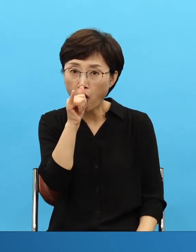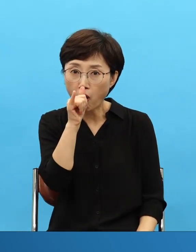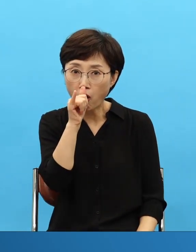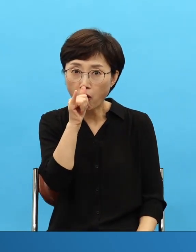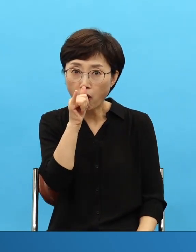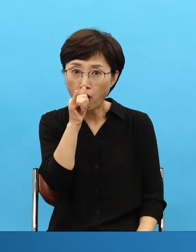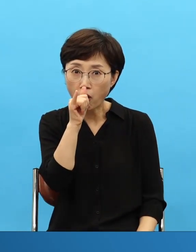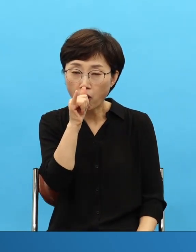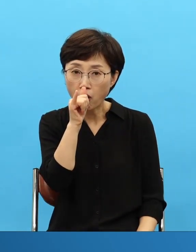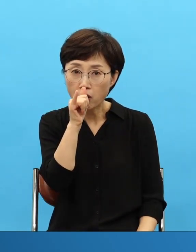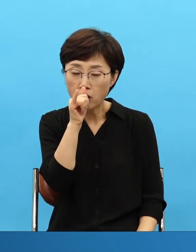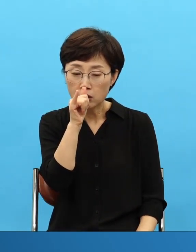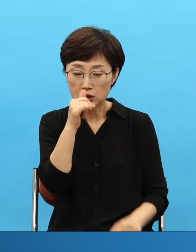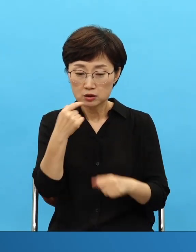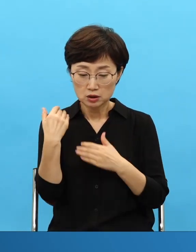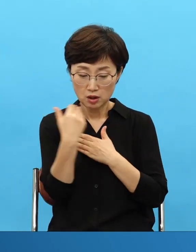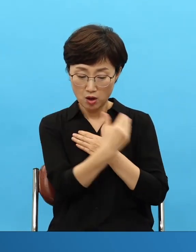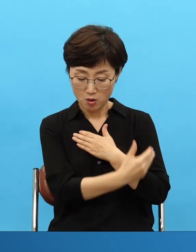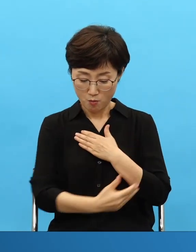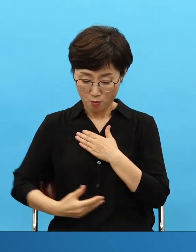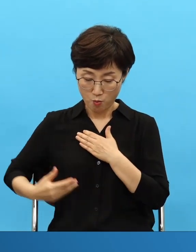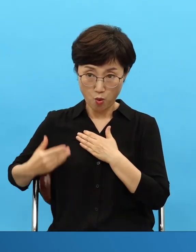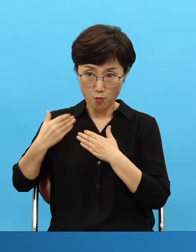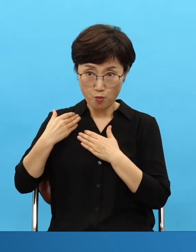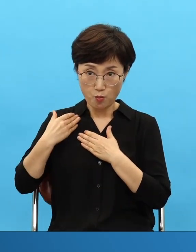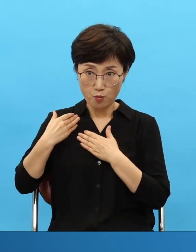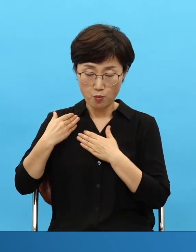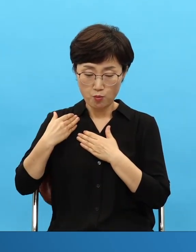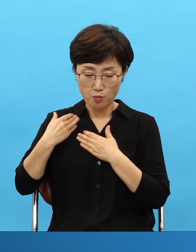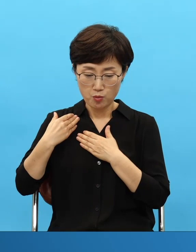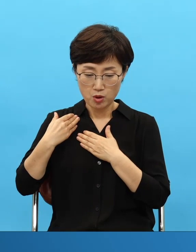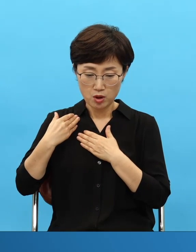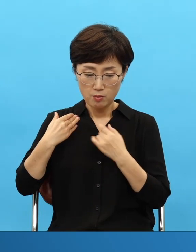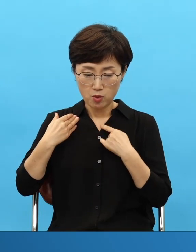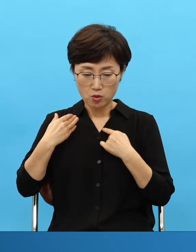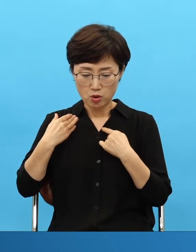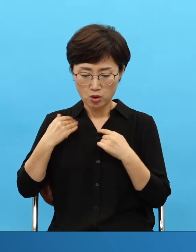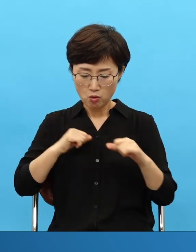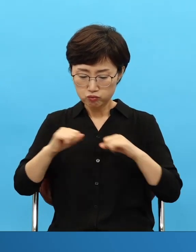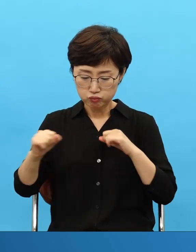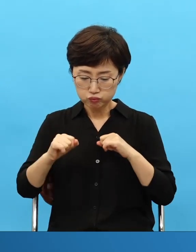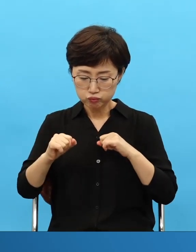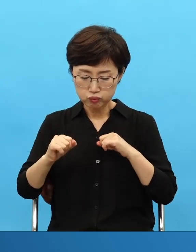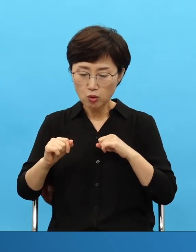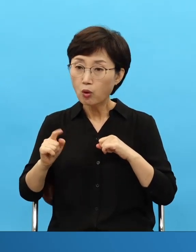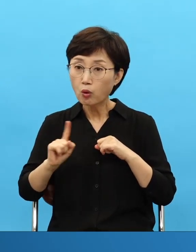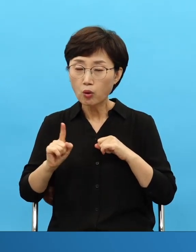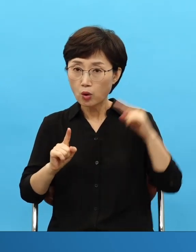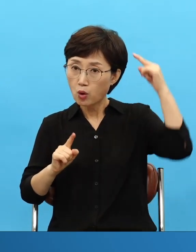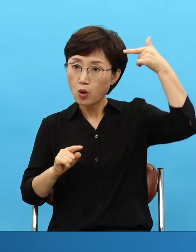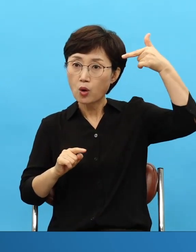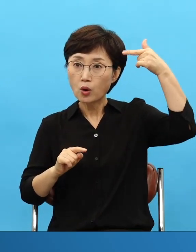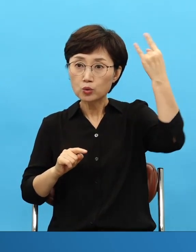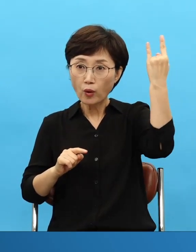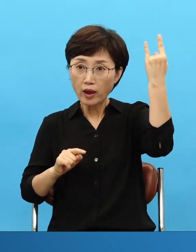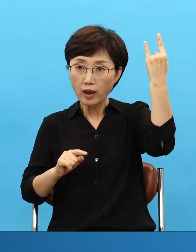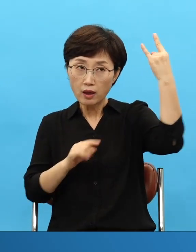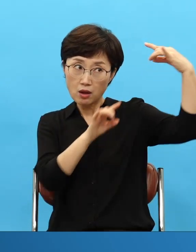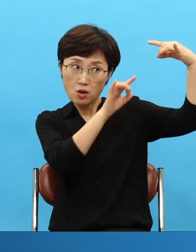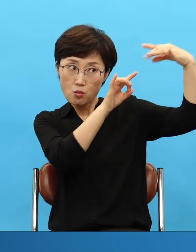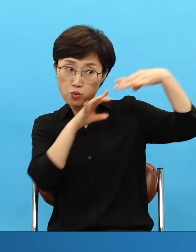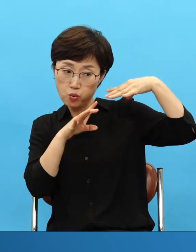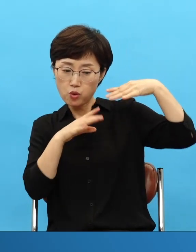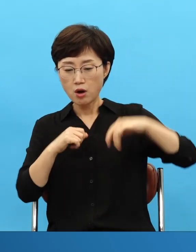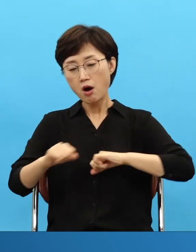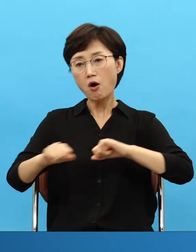our entire 여러분의 physical body. 건강을 비롯한 모든 몸은 뇌에서 다 지시해요. Your health and 그렇죠. everything that belongs to the